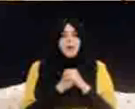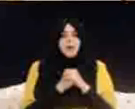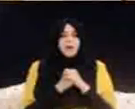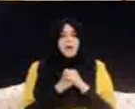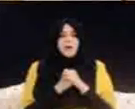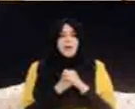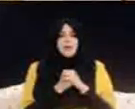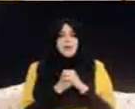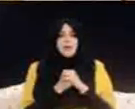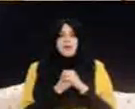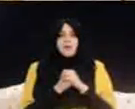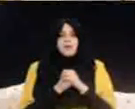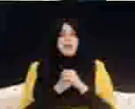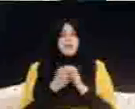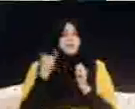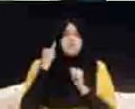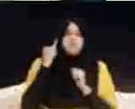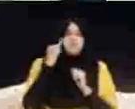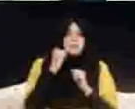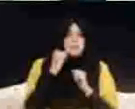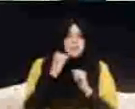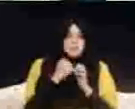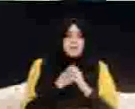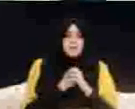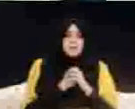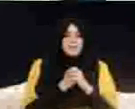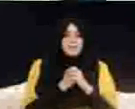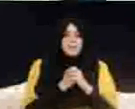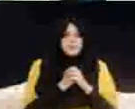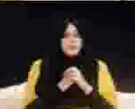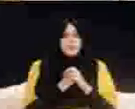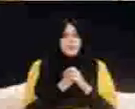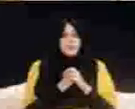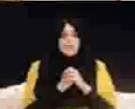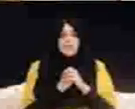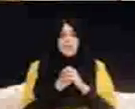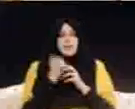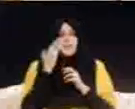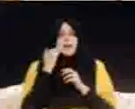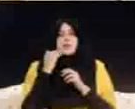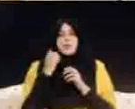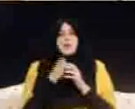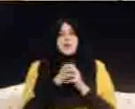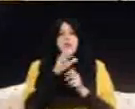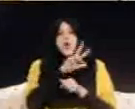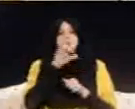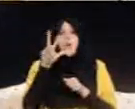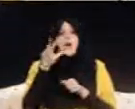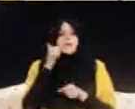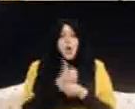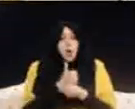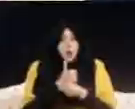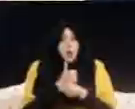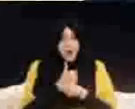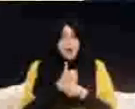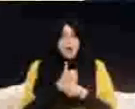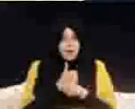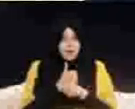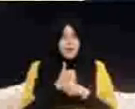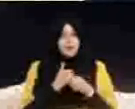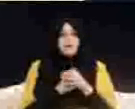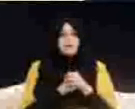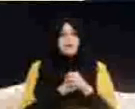على تقادم، أن المطالبة بالحق تسقط بالتقادم. أي نعم، في مدة 33 سنة. ولكن بصراحة يعني